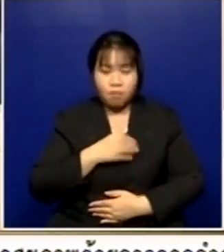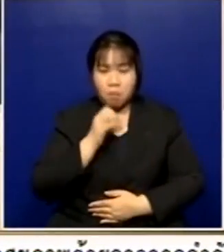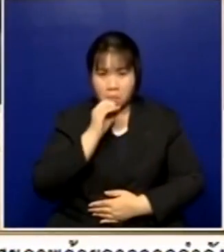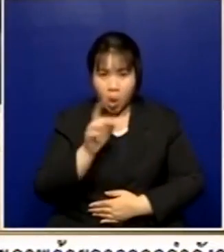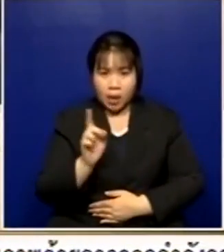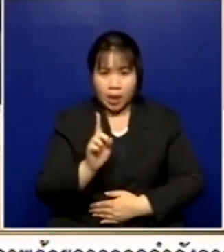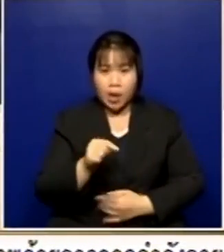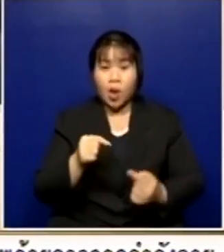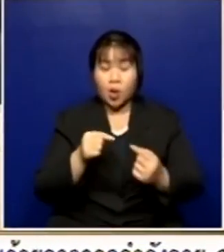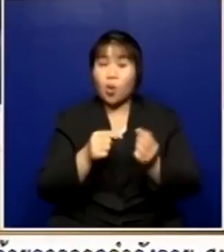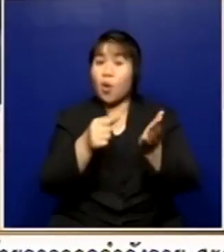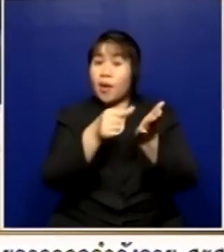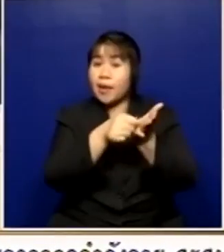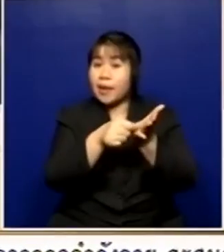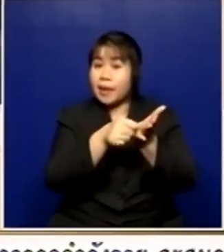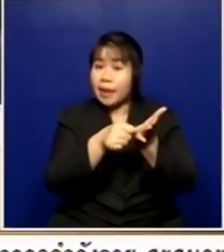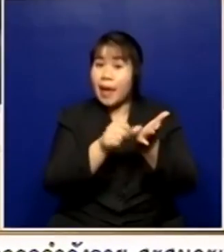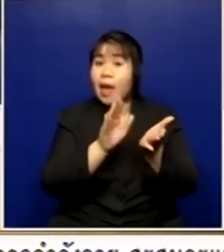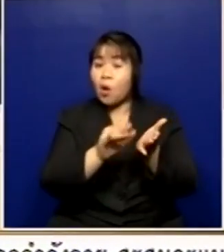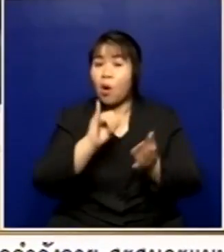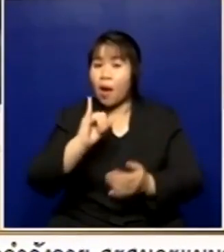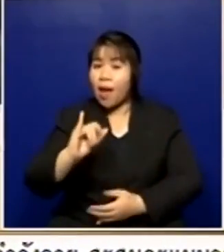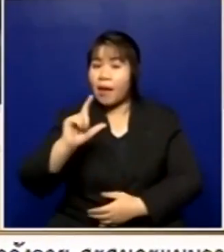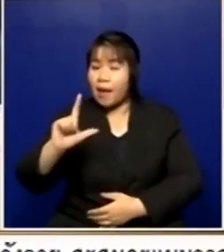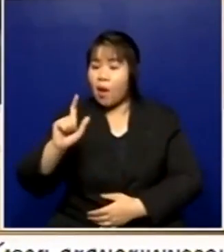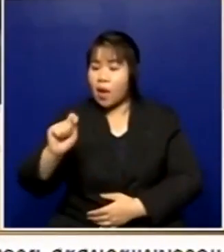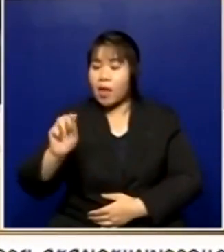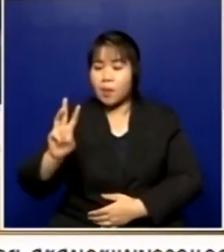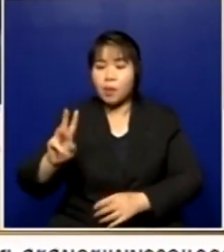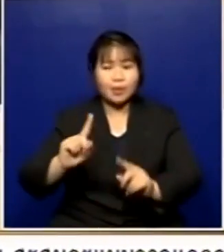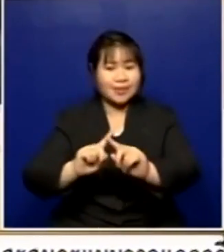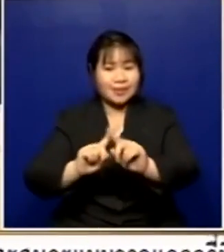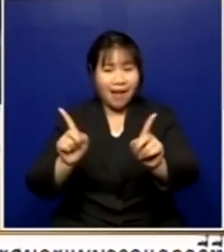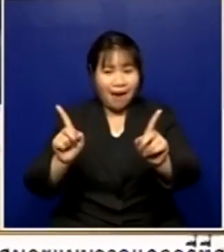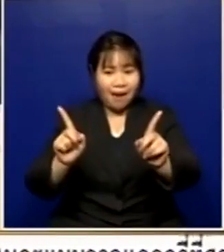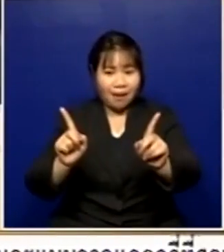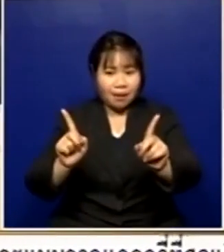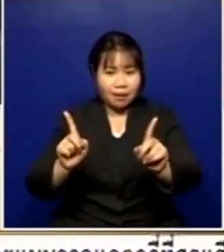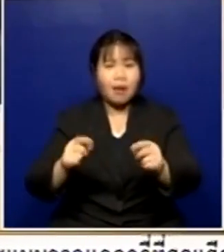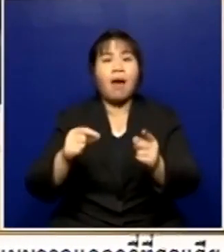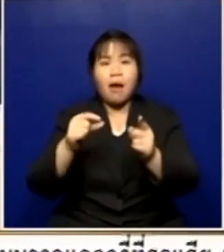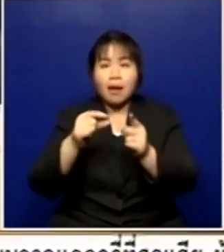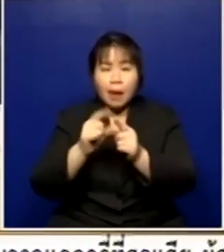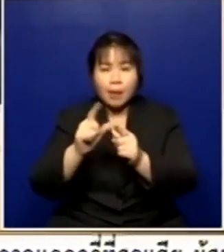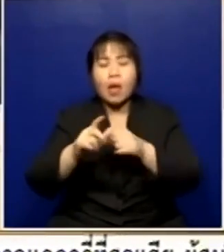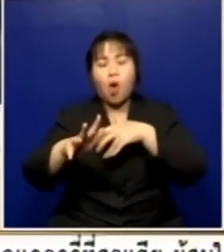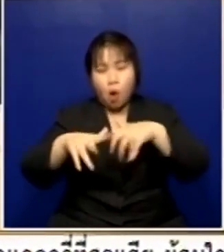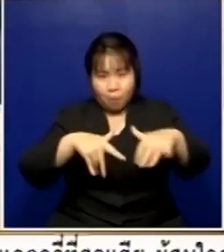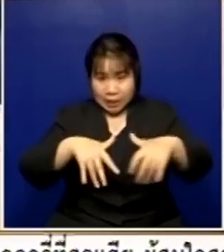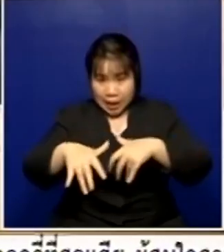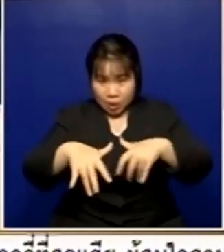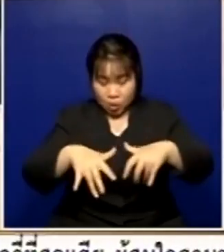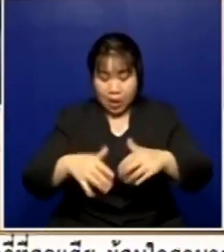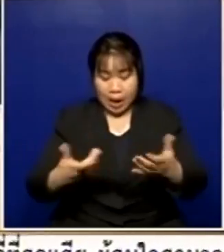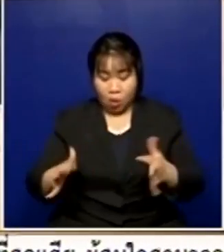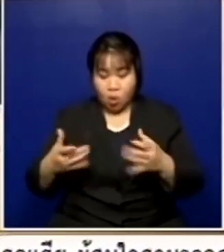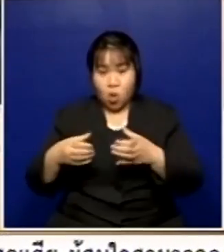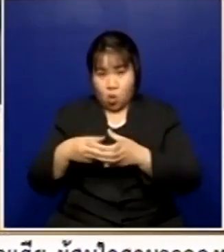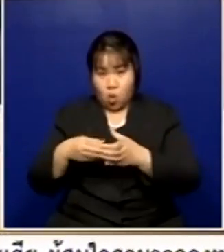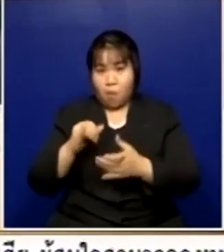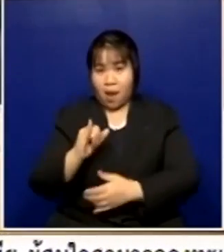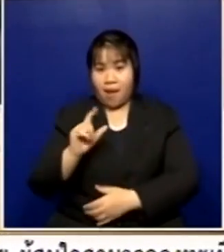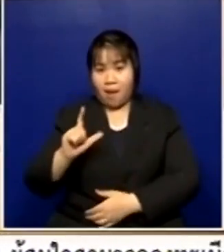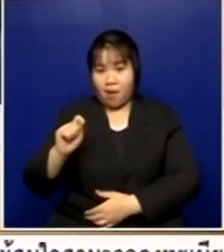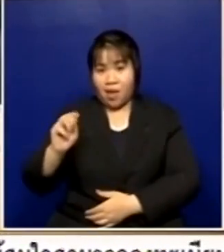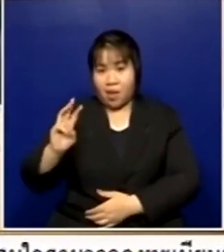วันนี้ไม่ใช่ร่างแก้ไขรัฐธรรมนูญของไอรอหากแต่คือร่างของประชาชนที่ไอลอยเองร่วมเป็นส่วนหนึ่ง